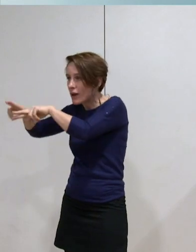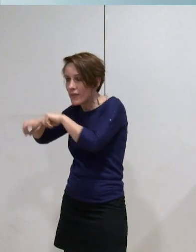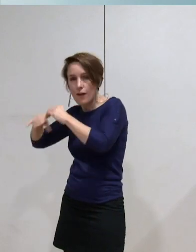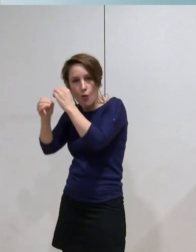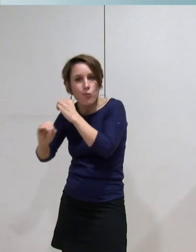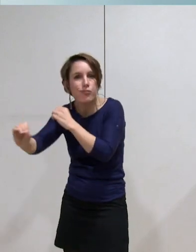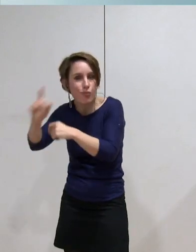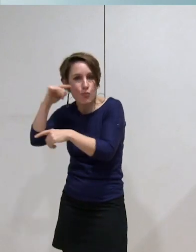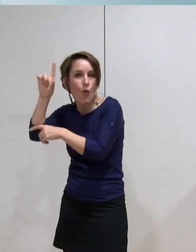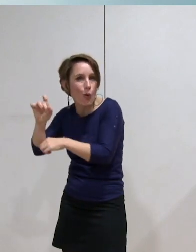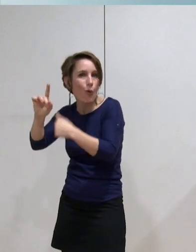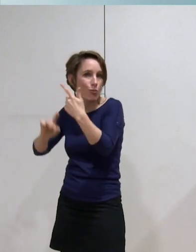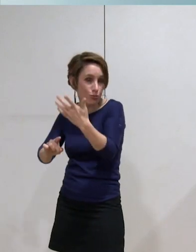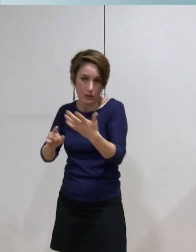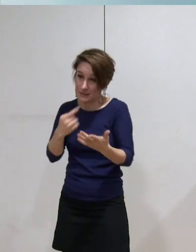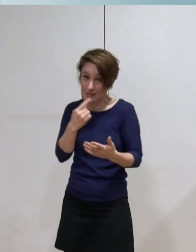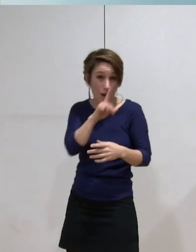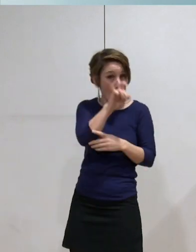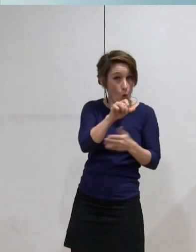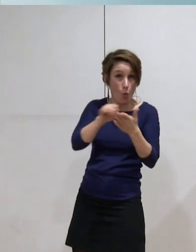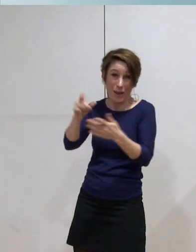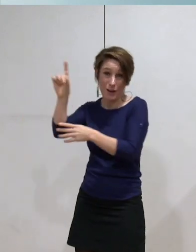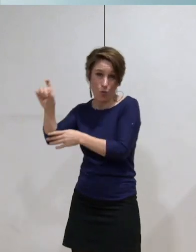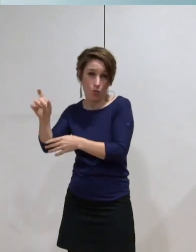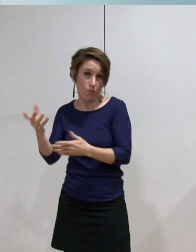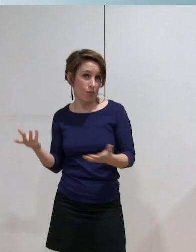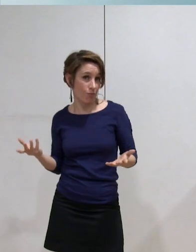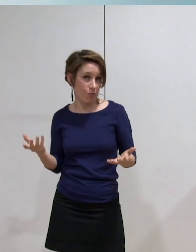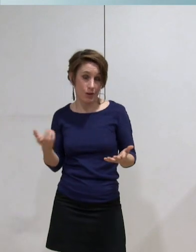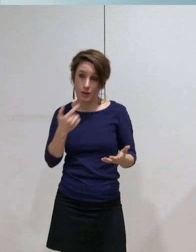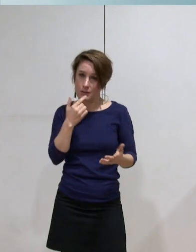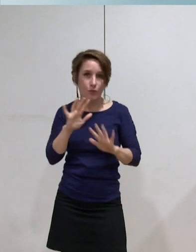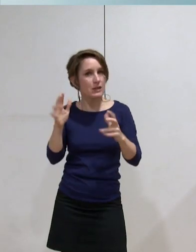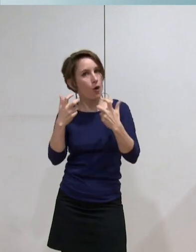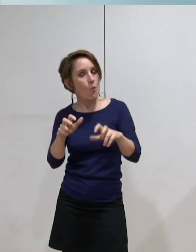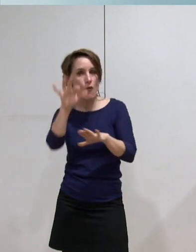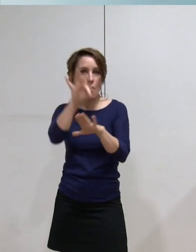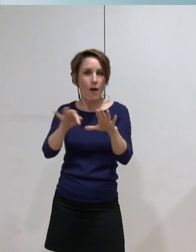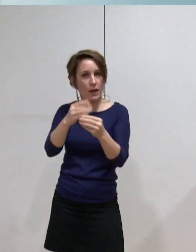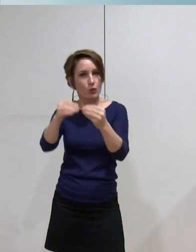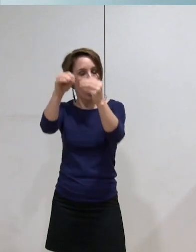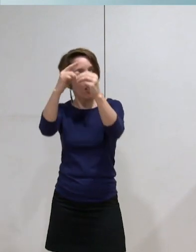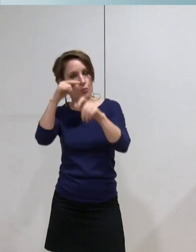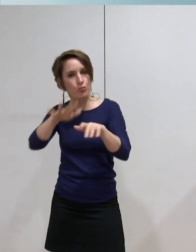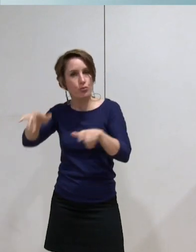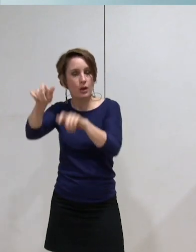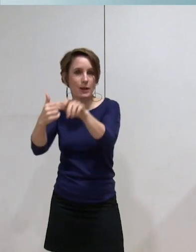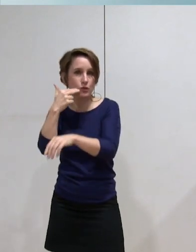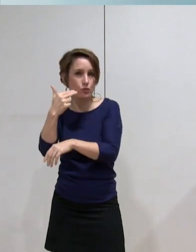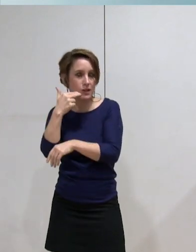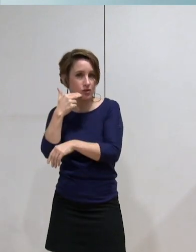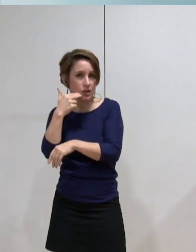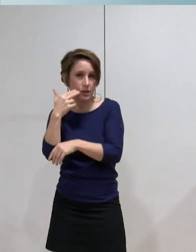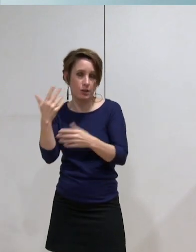Lau et donc il n'était pas question de finalement surfacturer les usagers et de verser cette surfacturation au